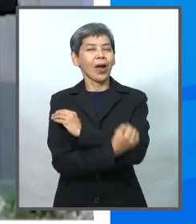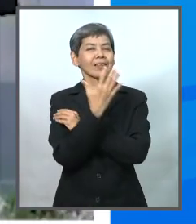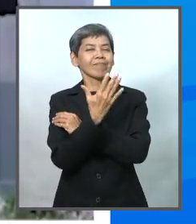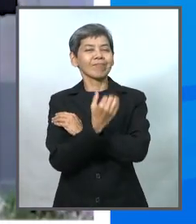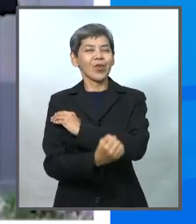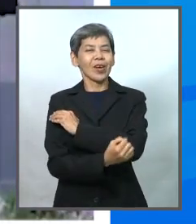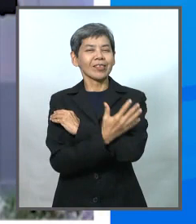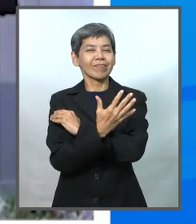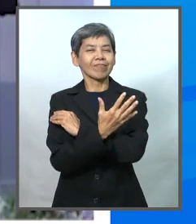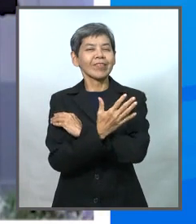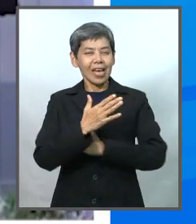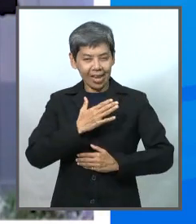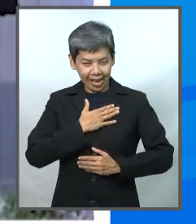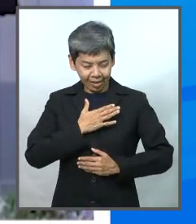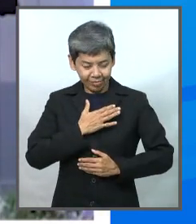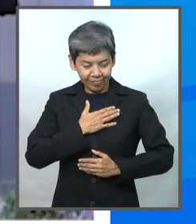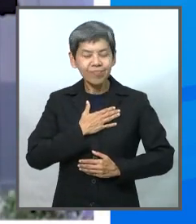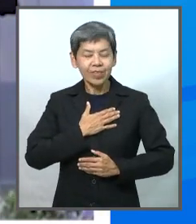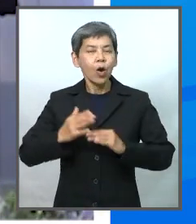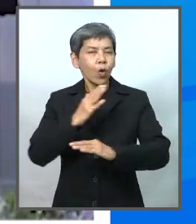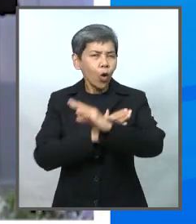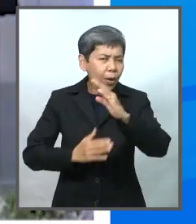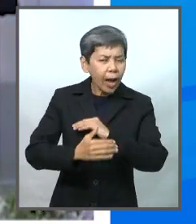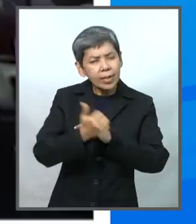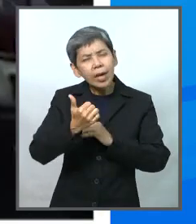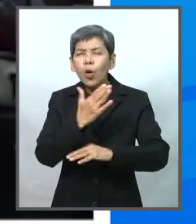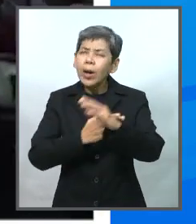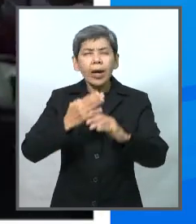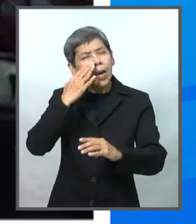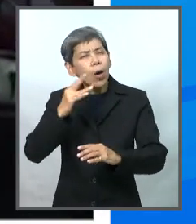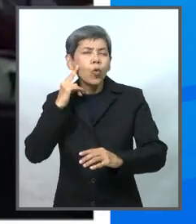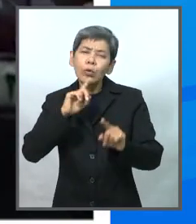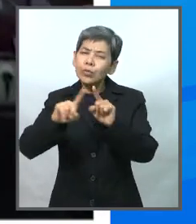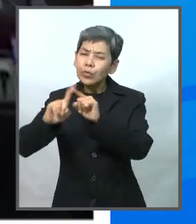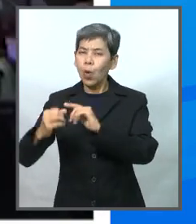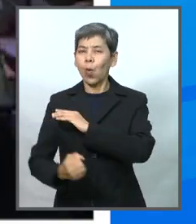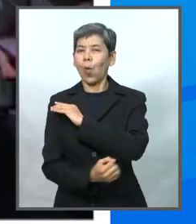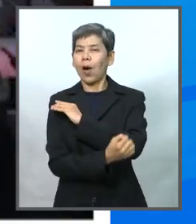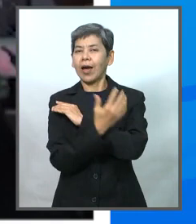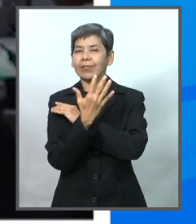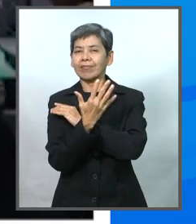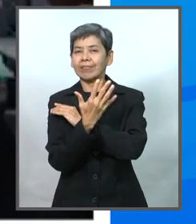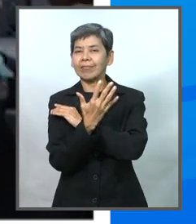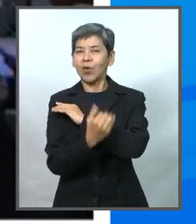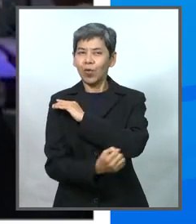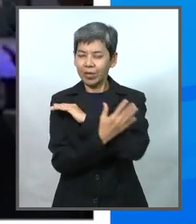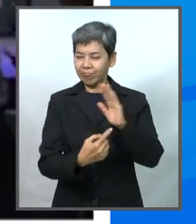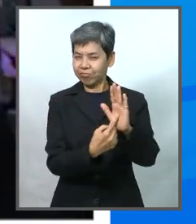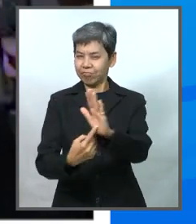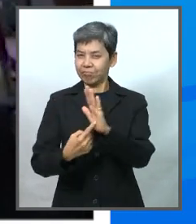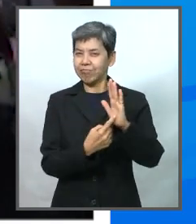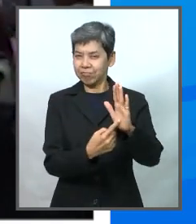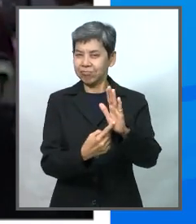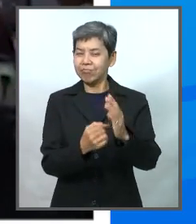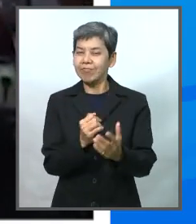อกาสให้กับตัวเราเองแล้วก็คนพิการอื่นๆได้มีโอกาสแสดงความส